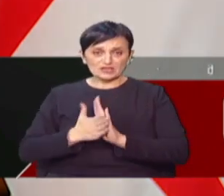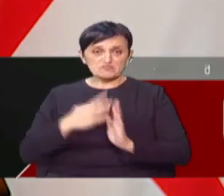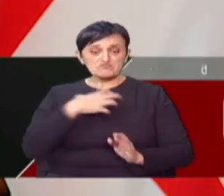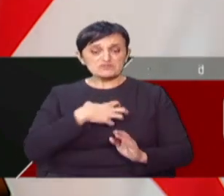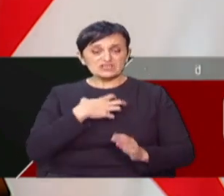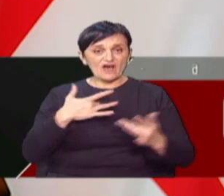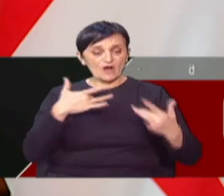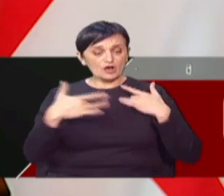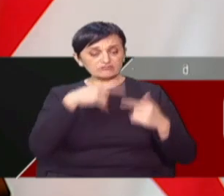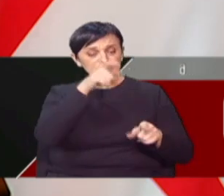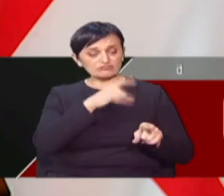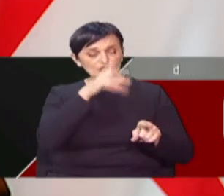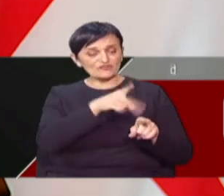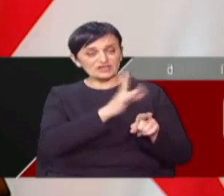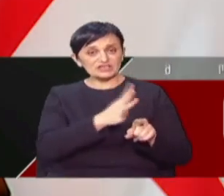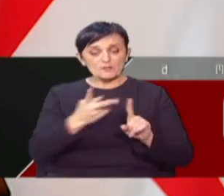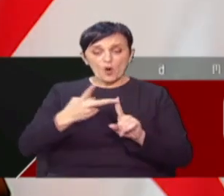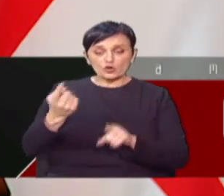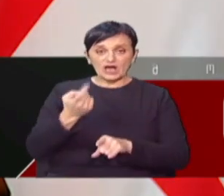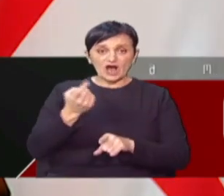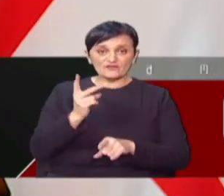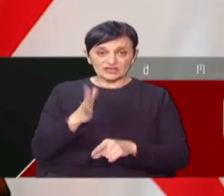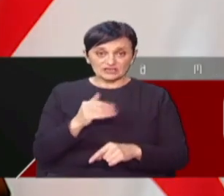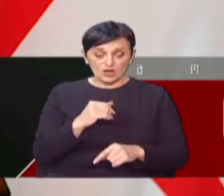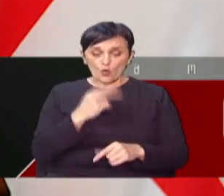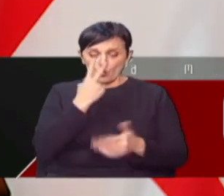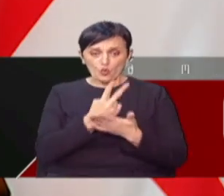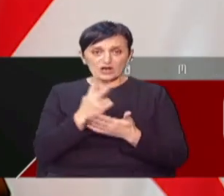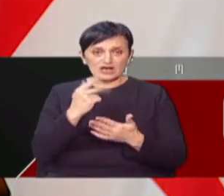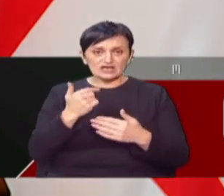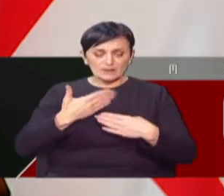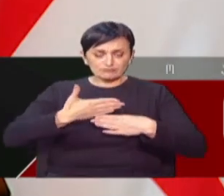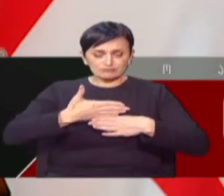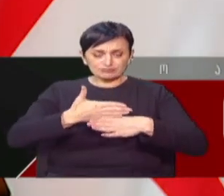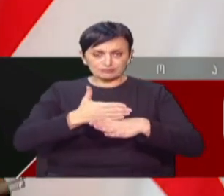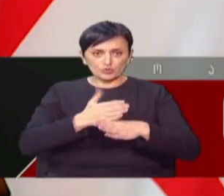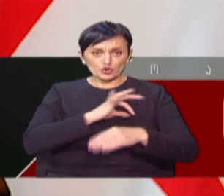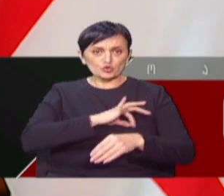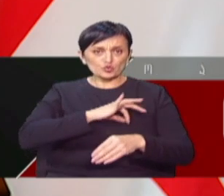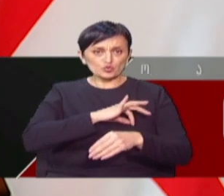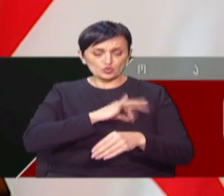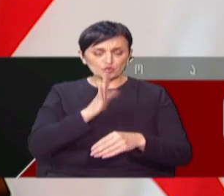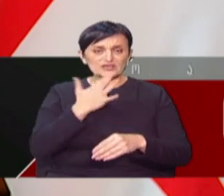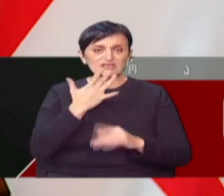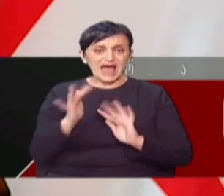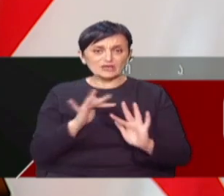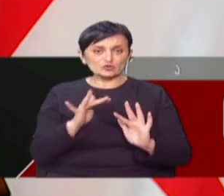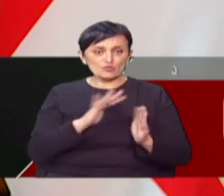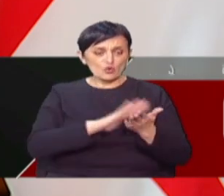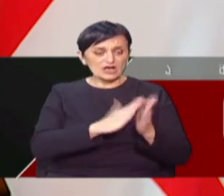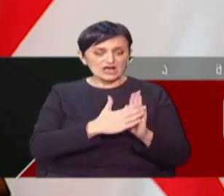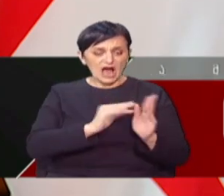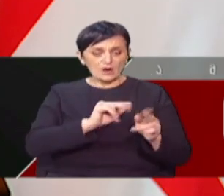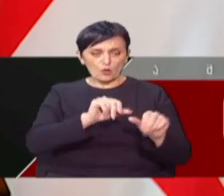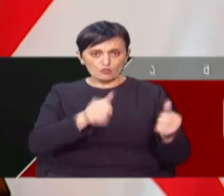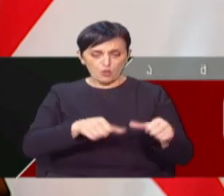rol misek ne bada meor xaris kovan. U urep timas ramde nats ilat gapurum deba yurdi ulat nats mozrauba. Romel